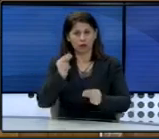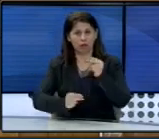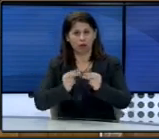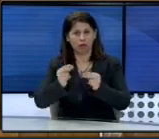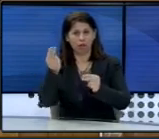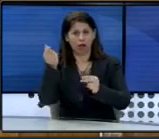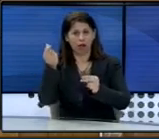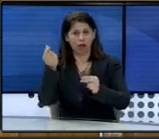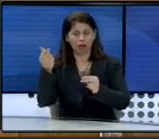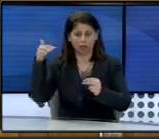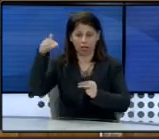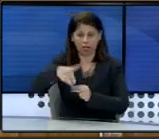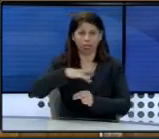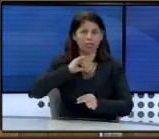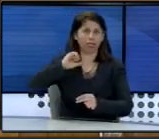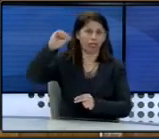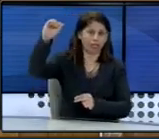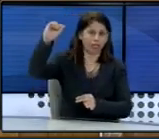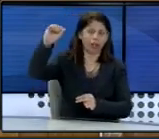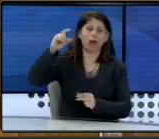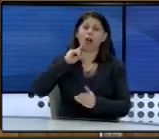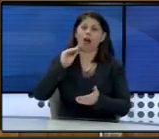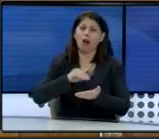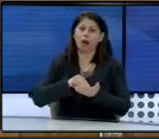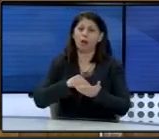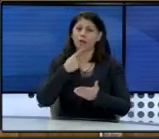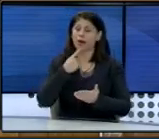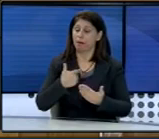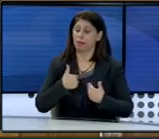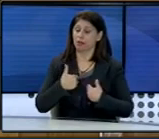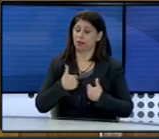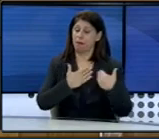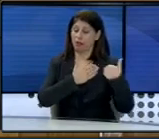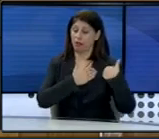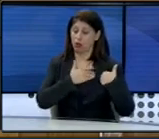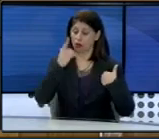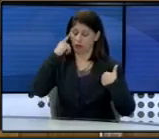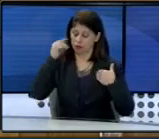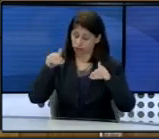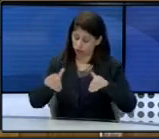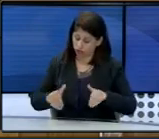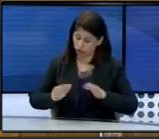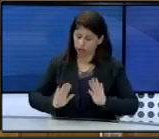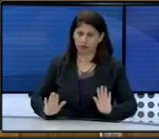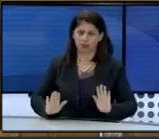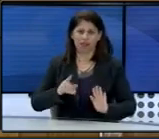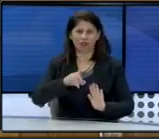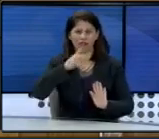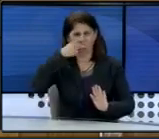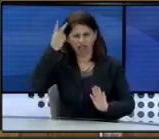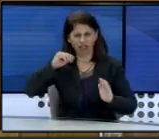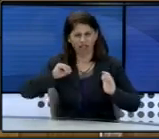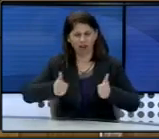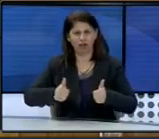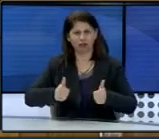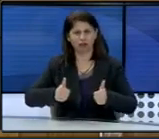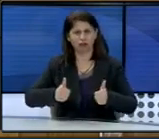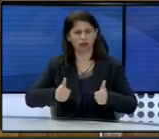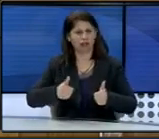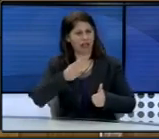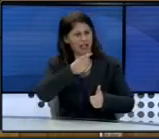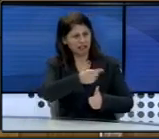και στη χρεοκοπία και την ίδια στιγμή να επικαλείστε υπευθυνότητα και σύνεση. Και είναι και θράσος να κουνάτε το